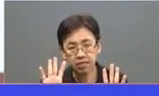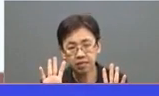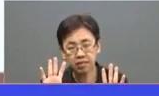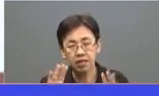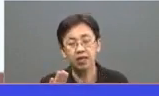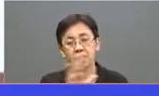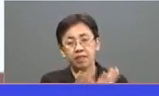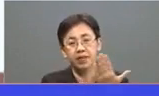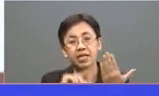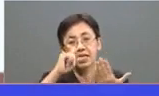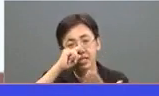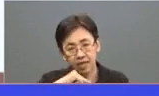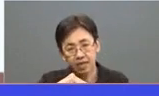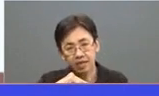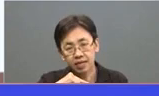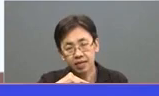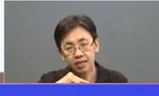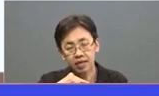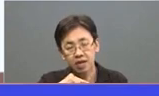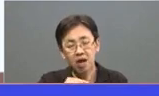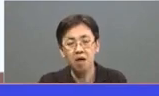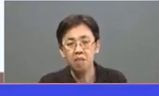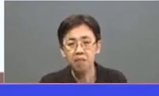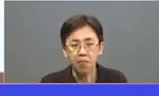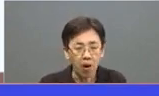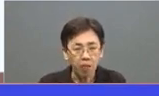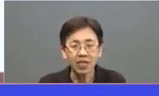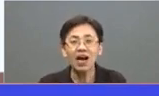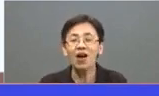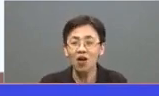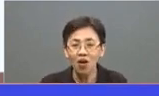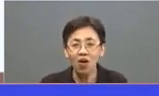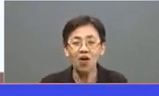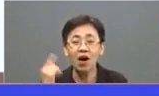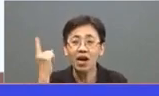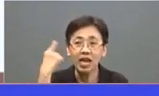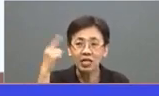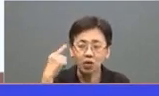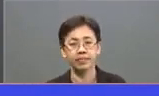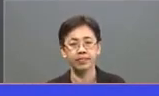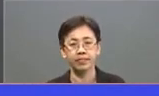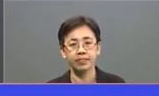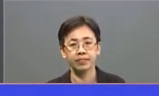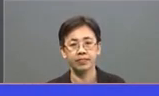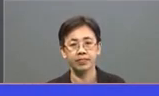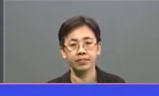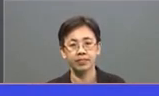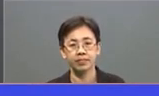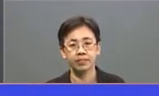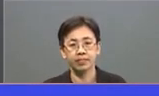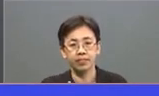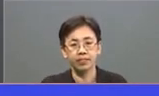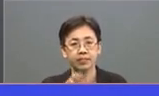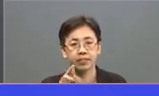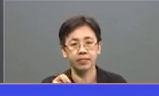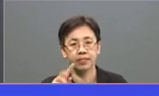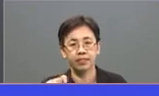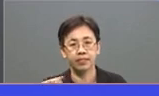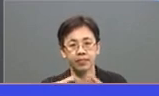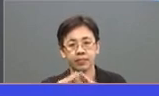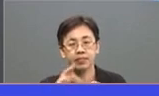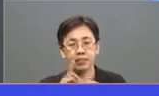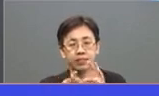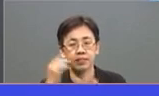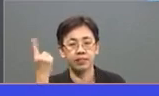ายอันดีเพราะเป็นปีใหม่ของคนไทยด้วยนะครับขอให้มีการคิกออฟด้านการท่องเที่ยวอย่างยิ่งใหญ่ครับทางด้านนะครับรัฐมนตรี